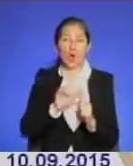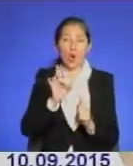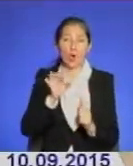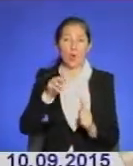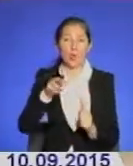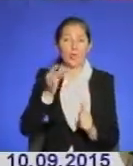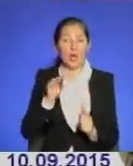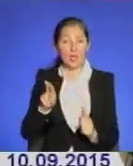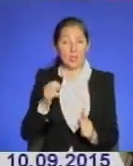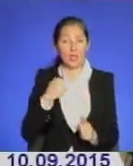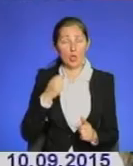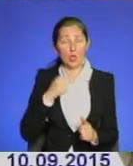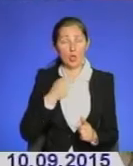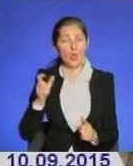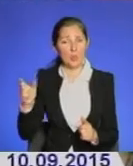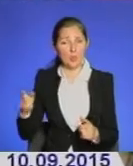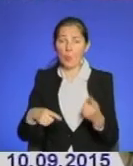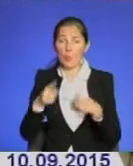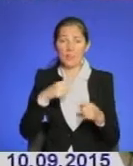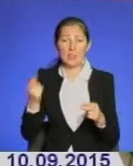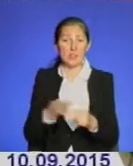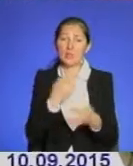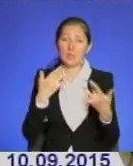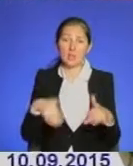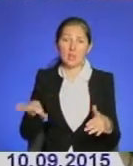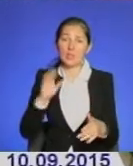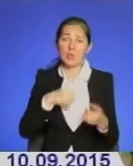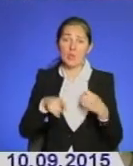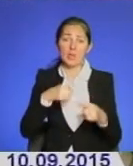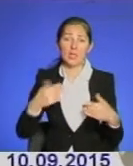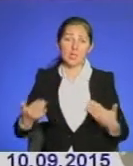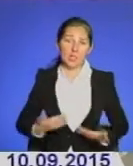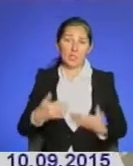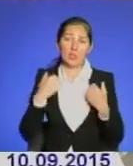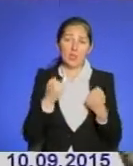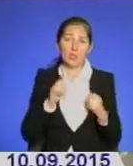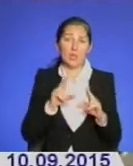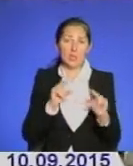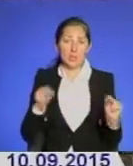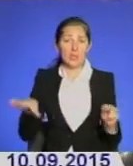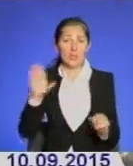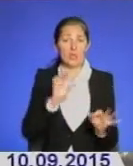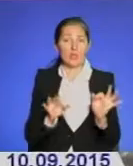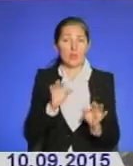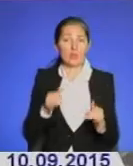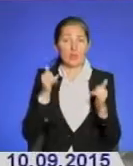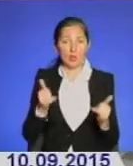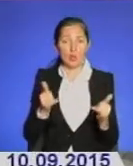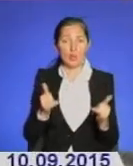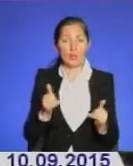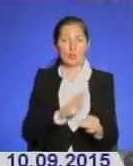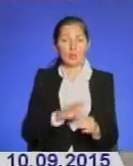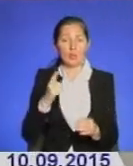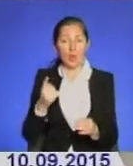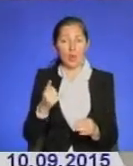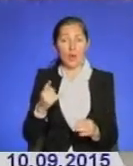без втрат. Всі повернулися живі, здорові. Все нормально. На сьогодні жодного нацгвардійця з Тернополя у